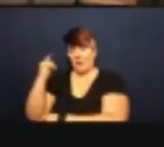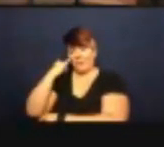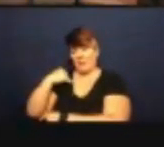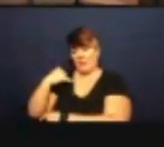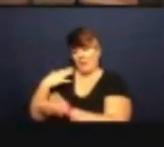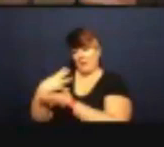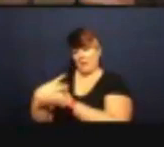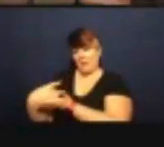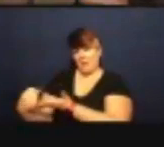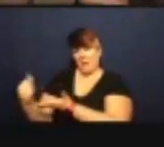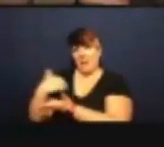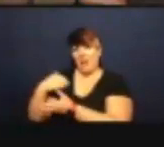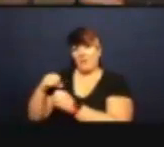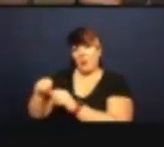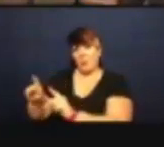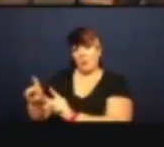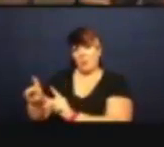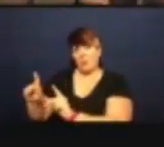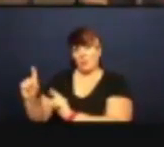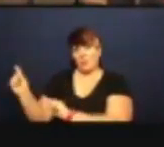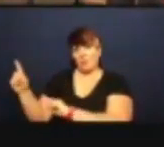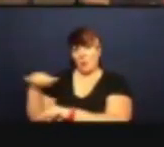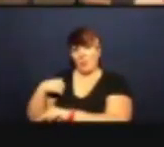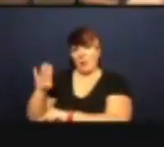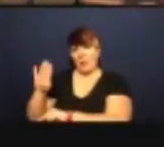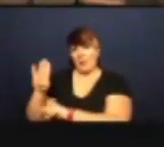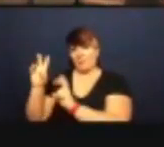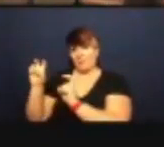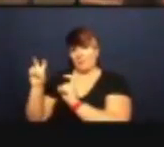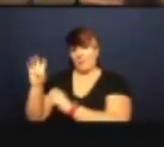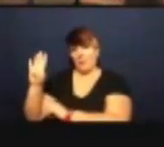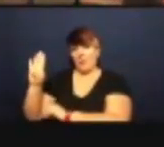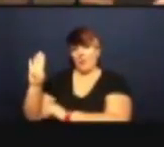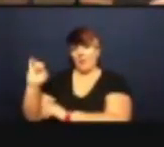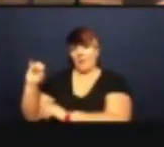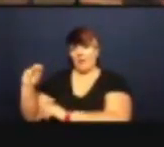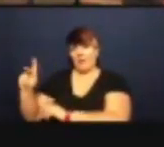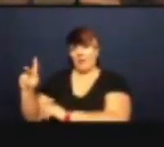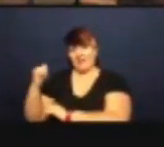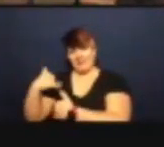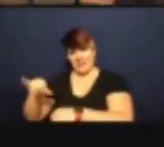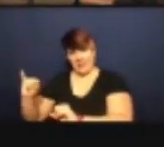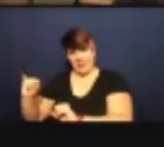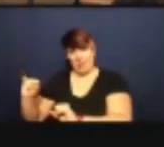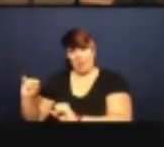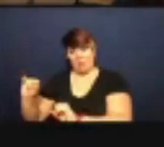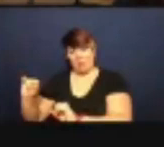ambapo wafanyakazi wanaweza kuchangia siku za likizo?